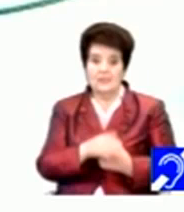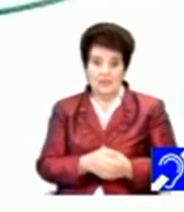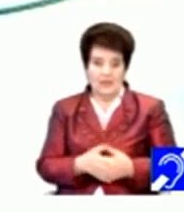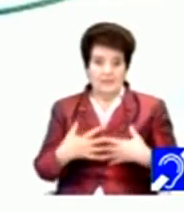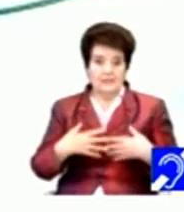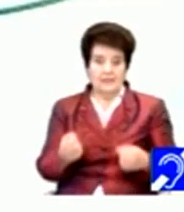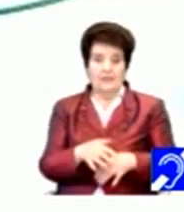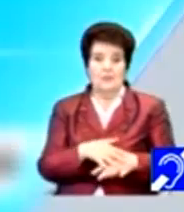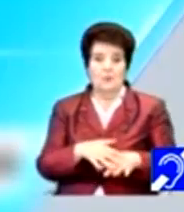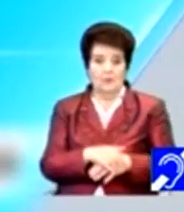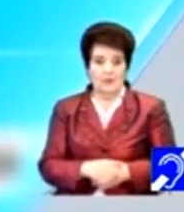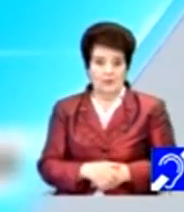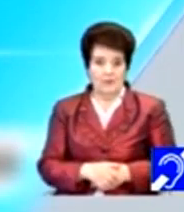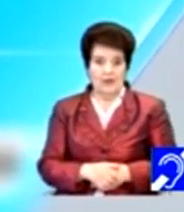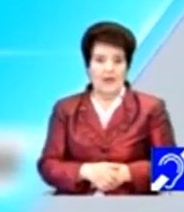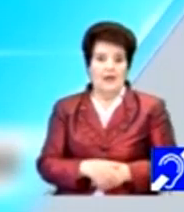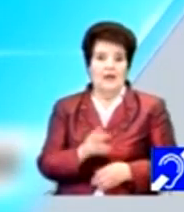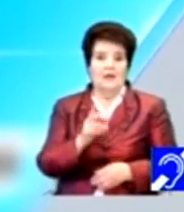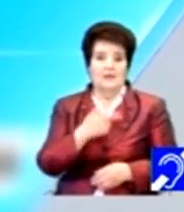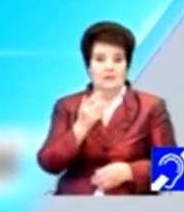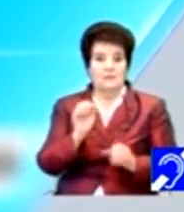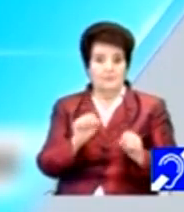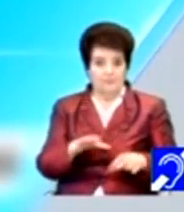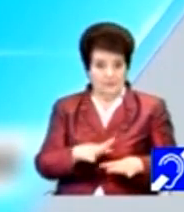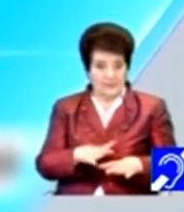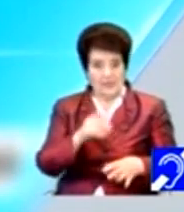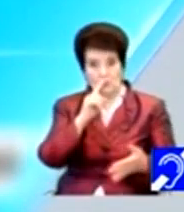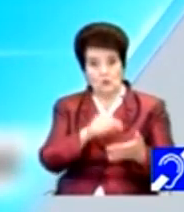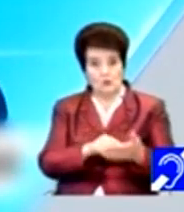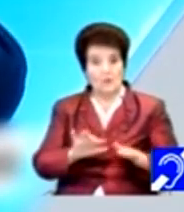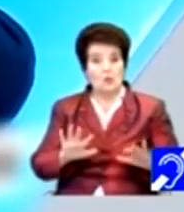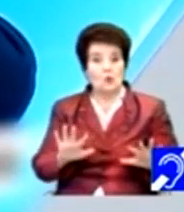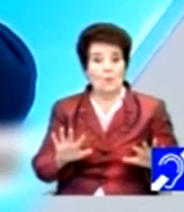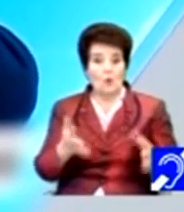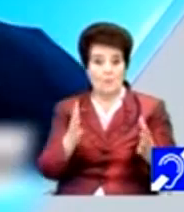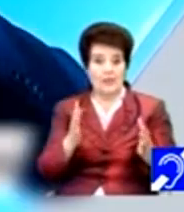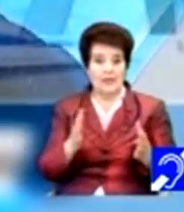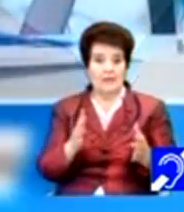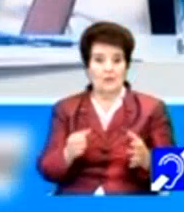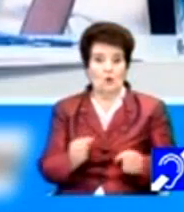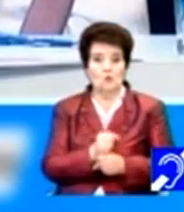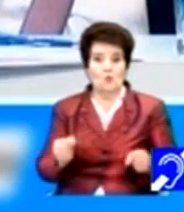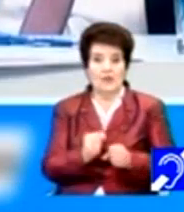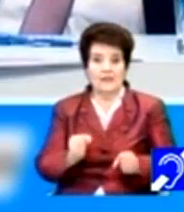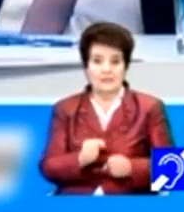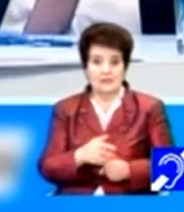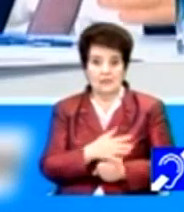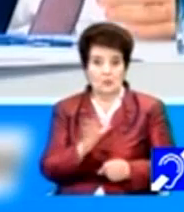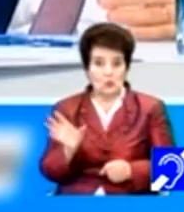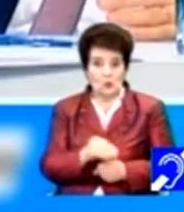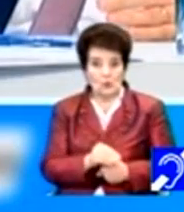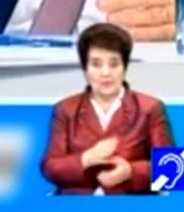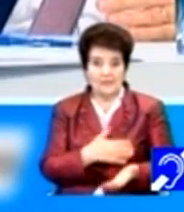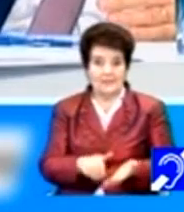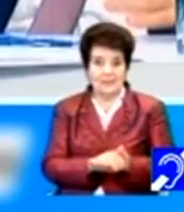de Sănătate Publică. Riscăm să ajungem într-un moment când o să izbucnească tot în aer